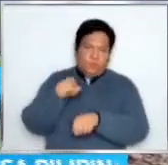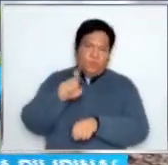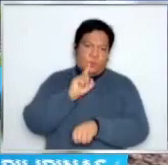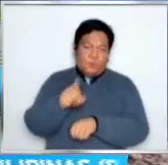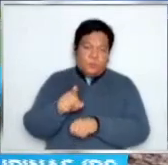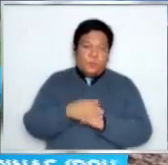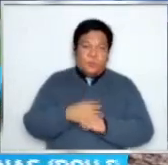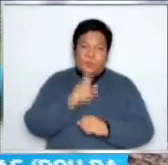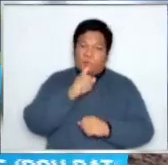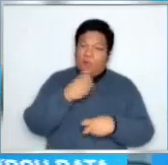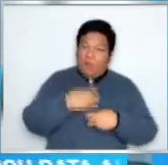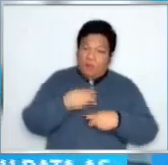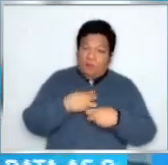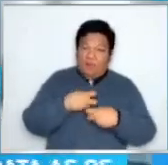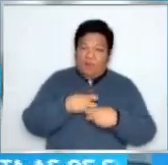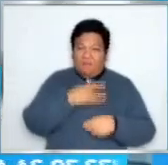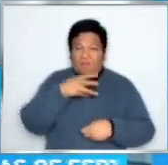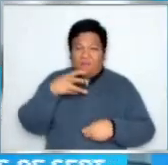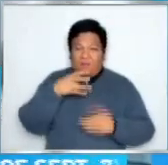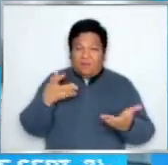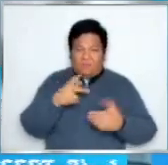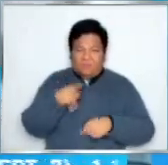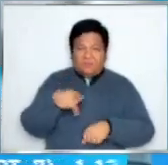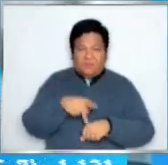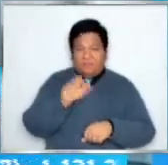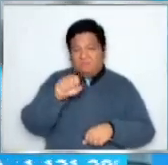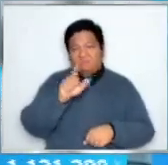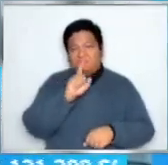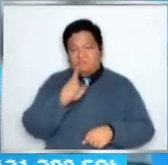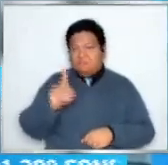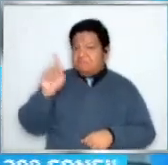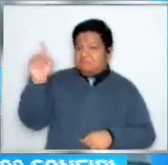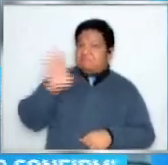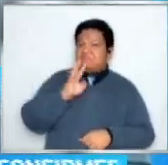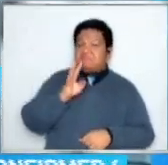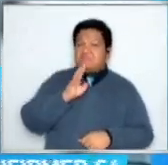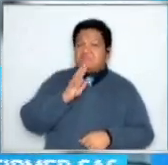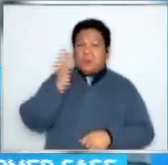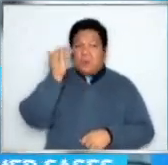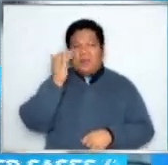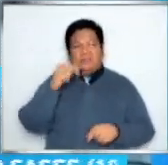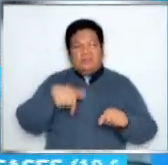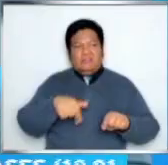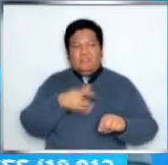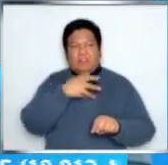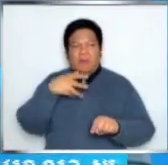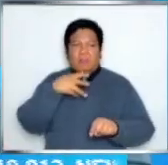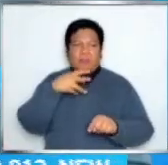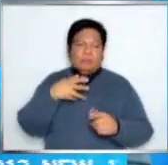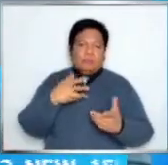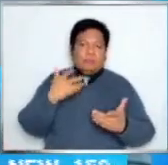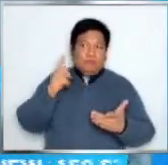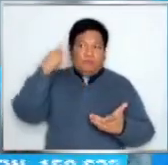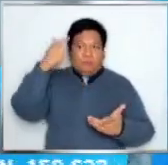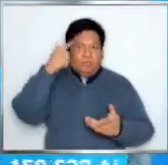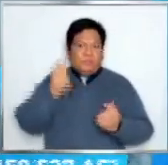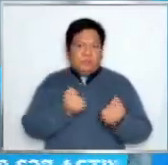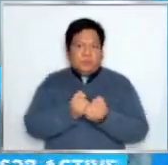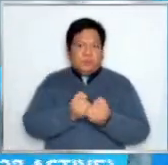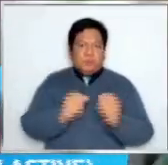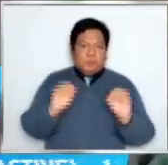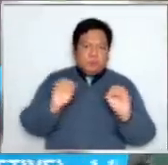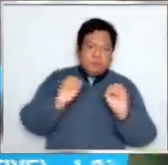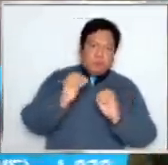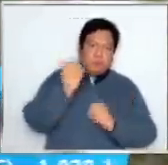Pilipinas. Siguro, sir, dahil sa kulang ng suporta ang ating gobyerno sa pagsasaka. Pag may